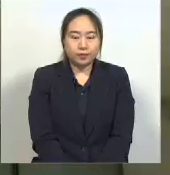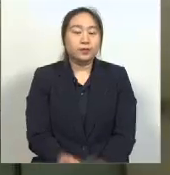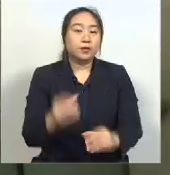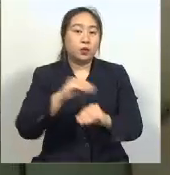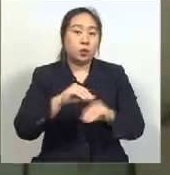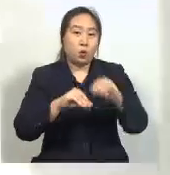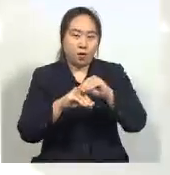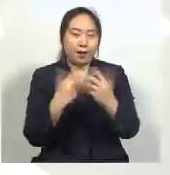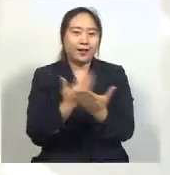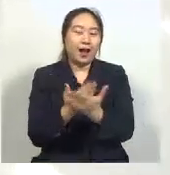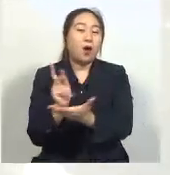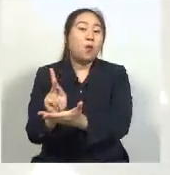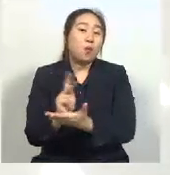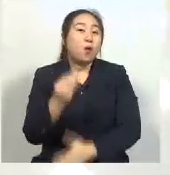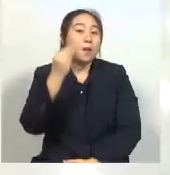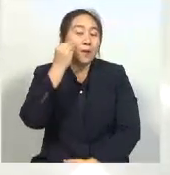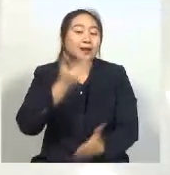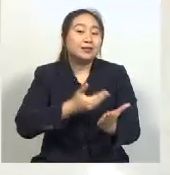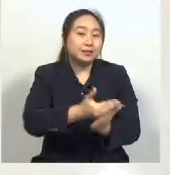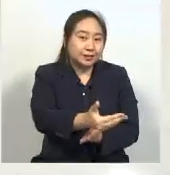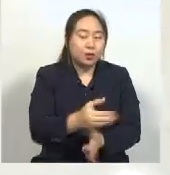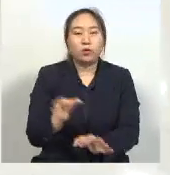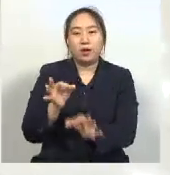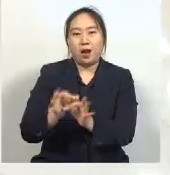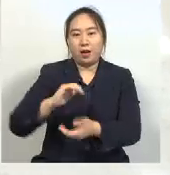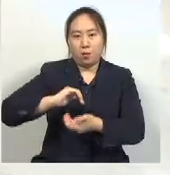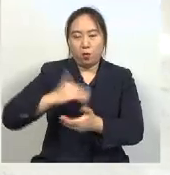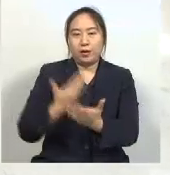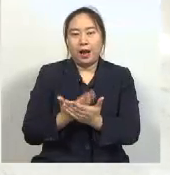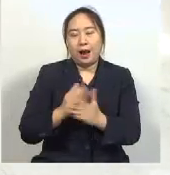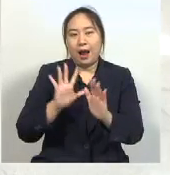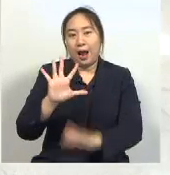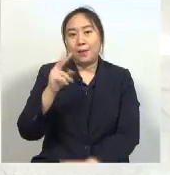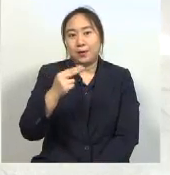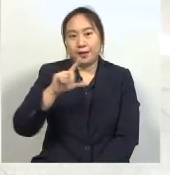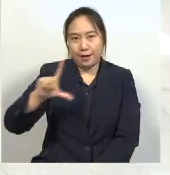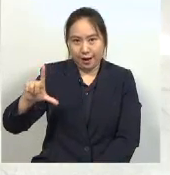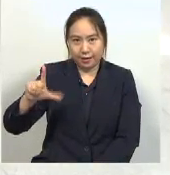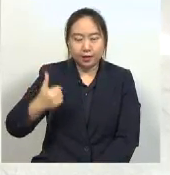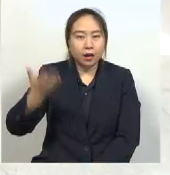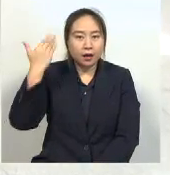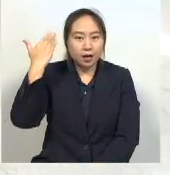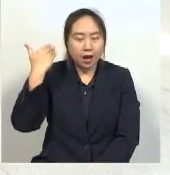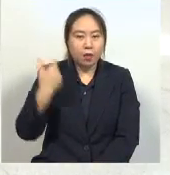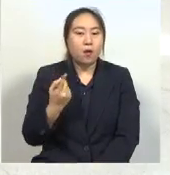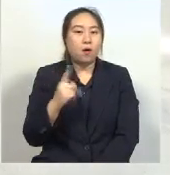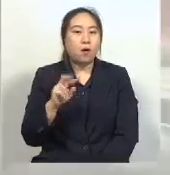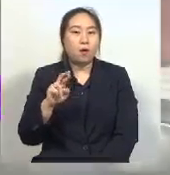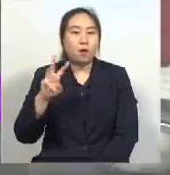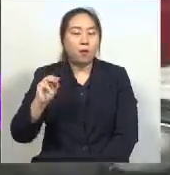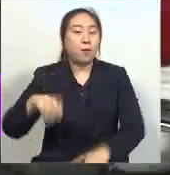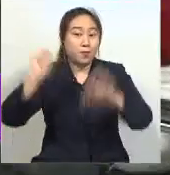ครงการสินเชื่อเพื่อที่อยู่อาศัยของธนาคารอาคารสงเคราะห์วงเงิน 50,000 ล้านบาทที่เพิ่งผ่านความเห็นชอบจากคณะรัฐ